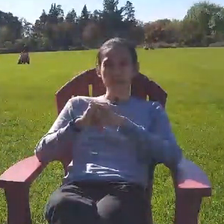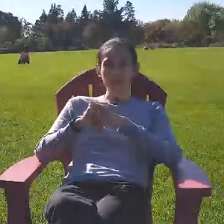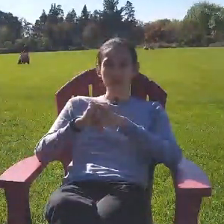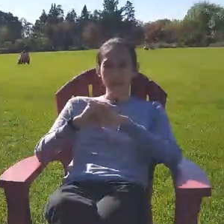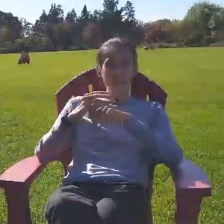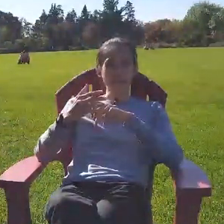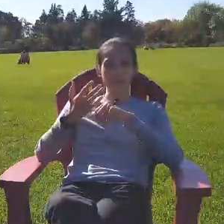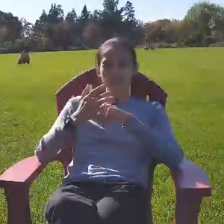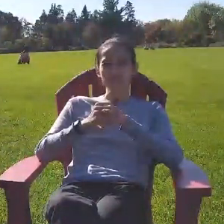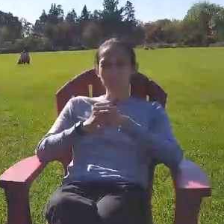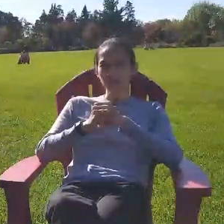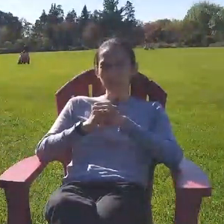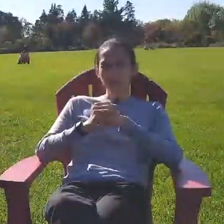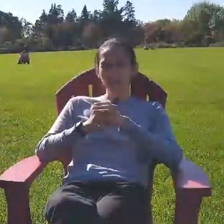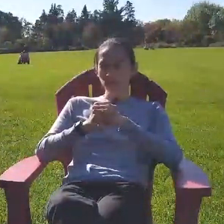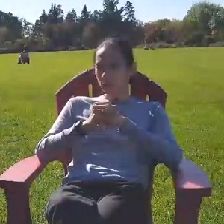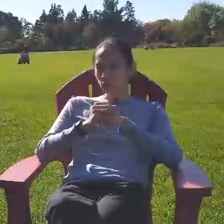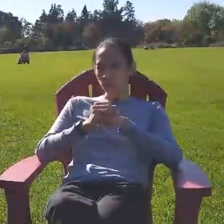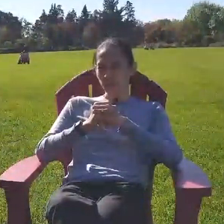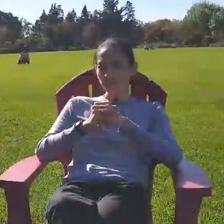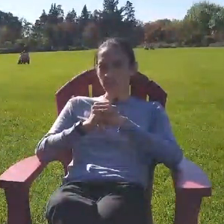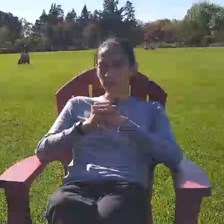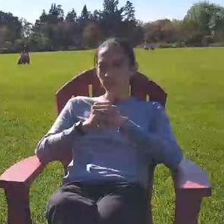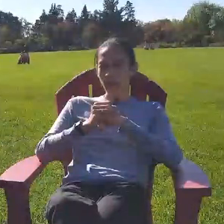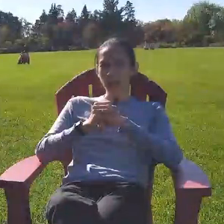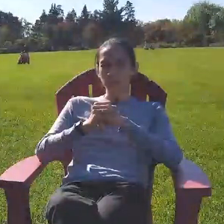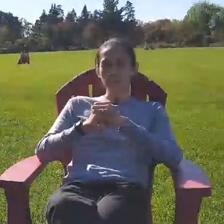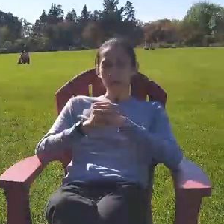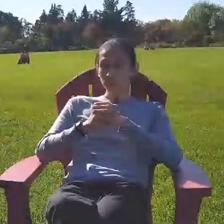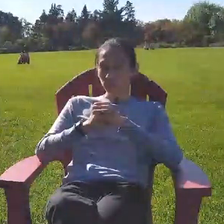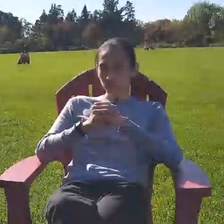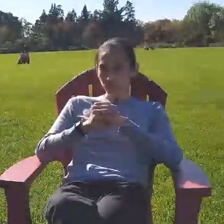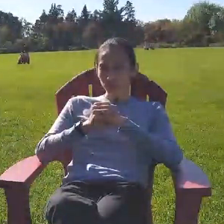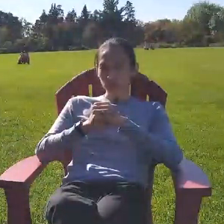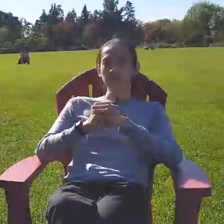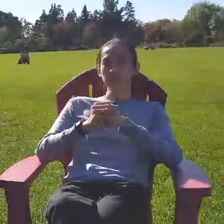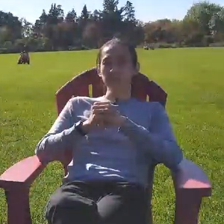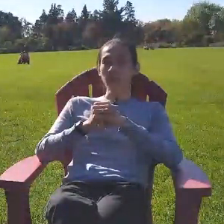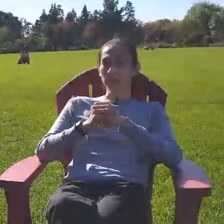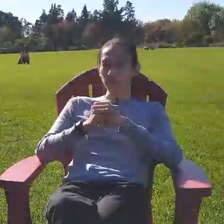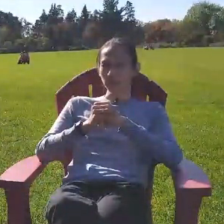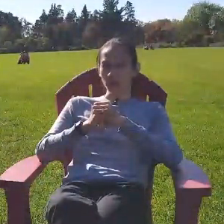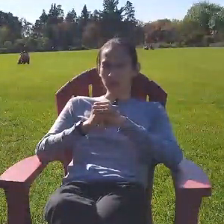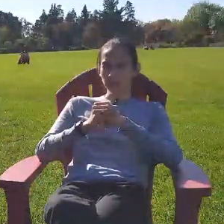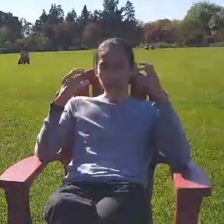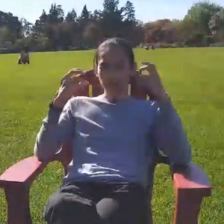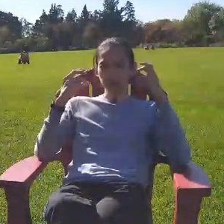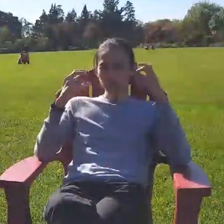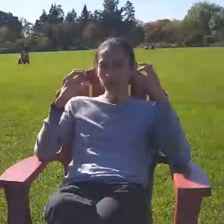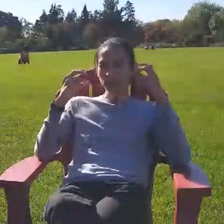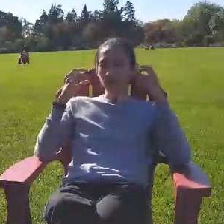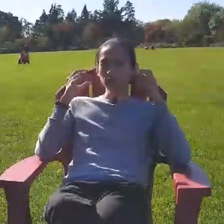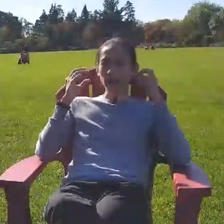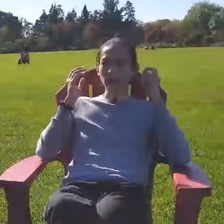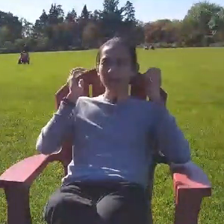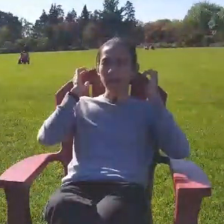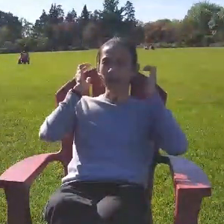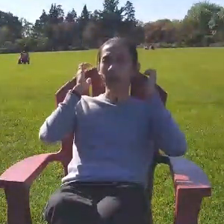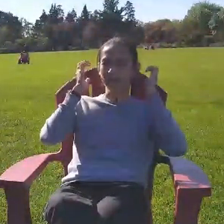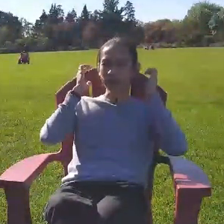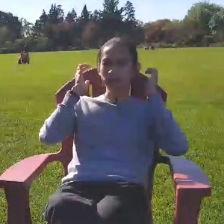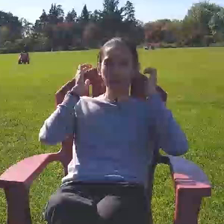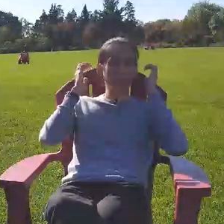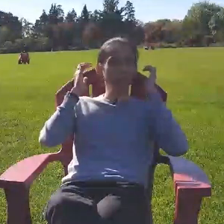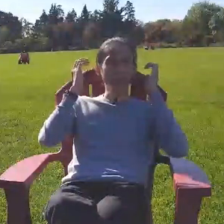kemampuan dana dan fasilitas lebih itu bisa menggunakan streaming via headphone bluetooth dan via alat bantu dengar headphone tersebut bisa digunakan